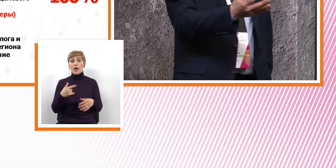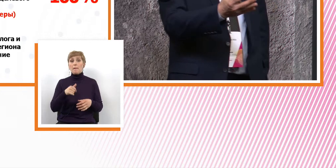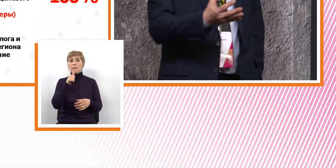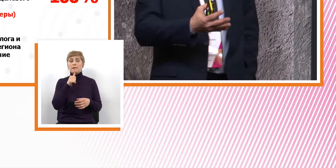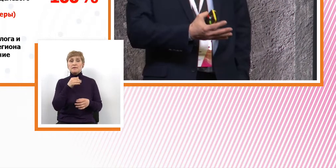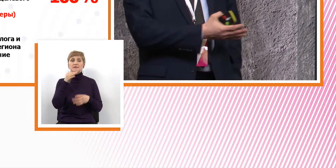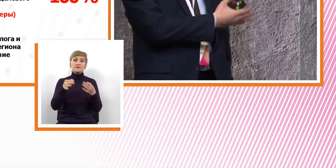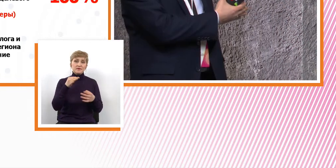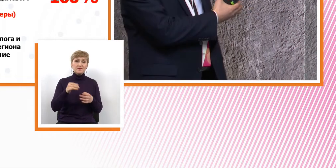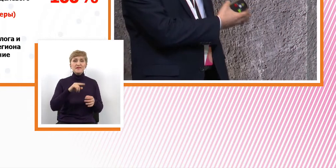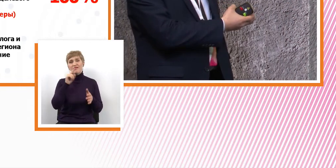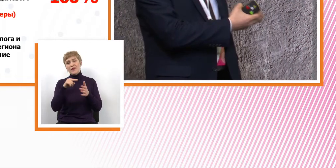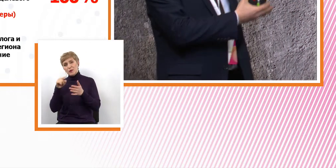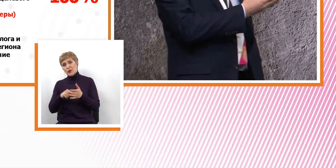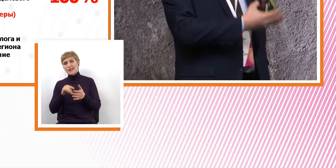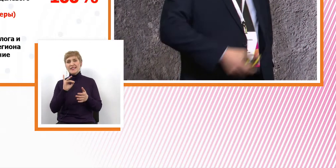ответить и на вопросы, и